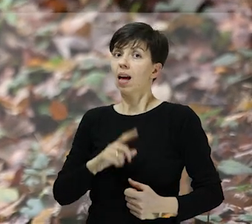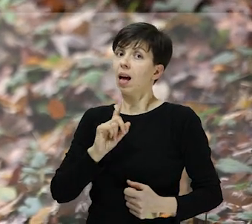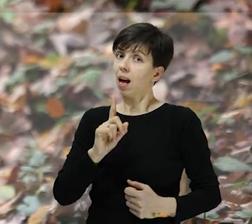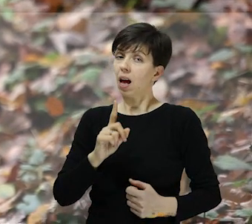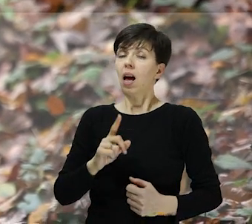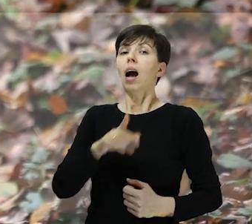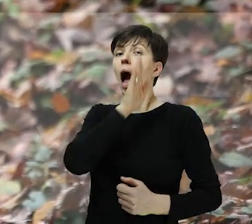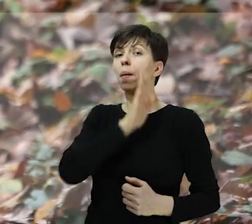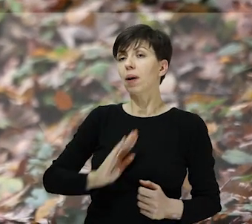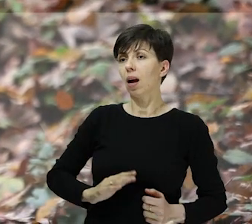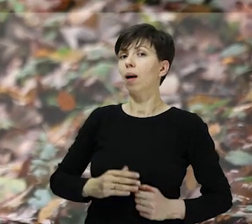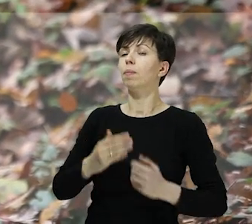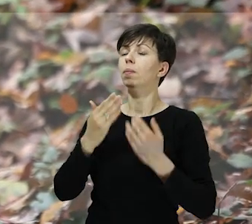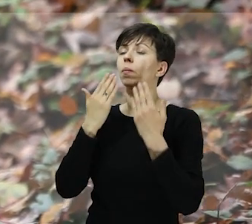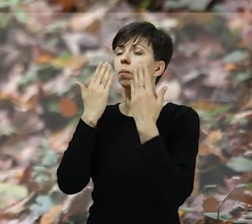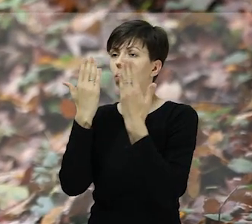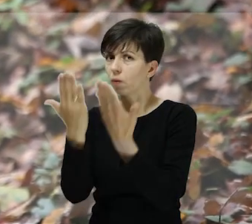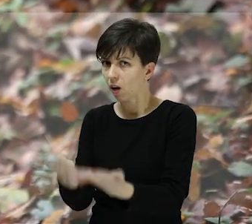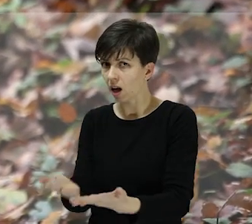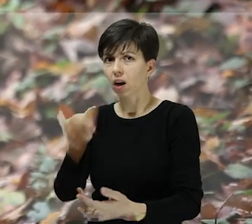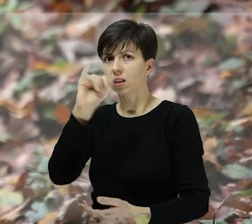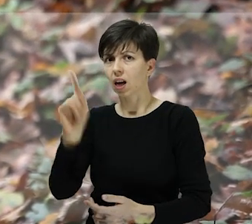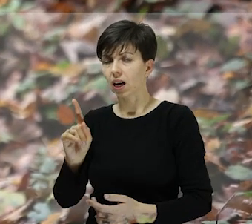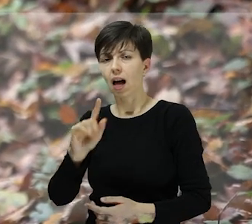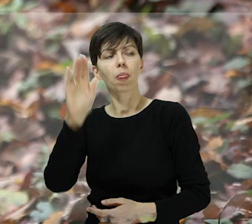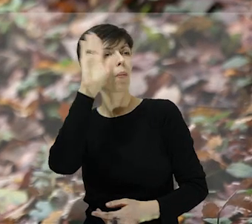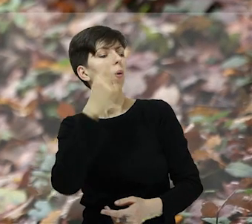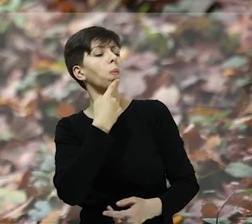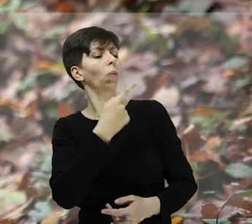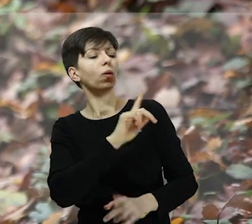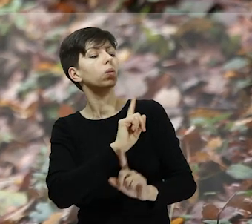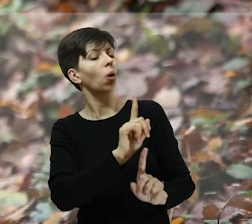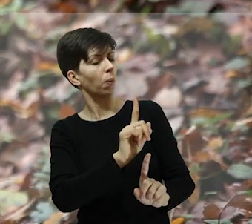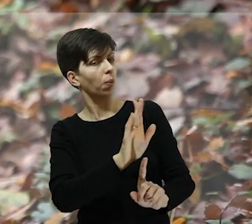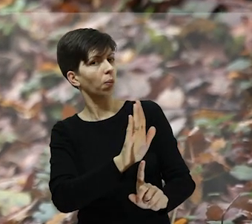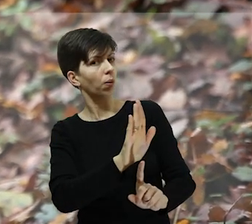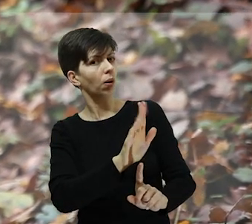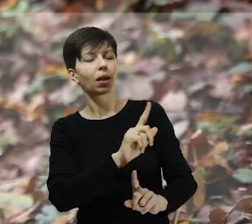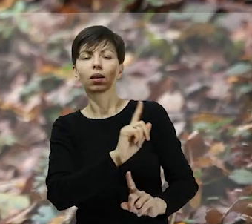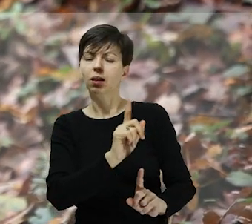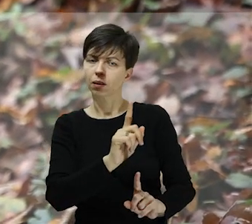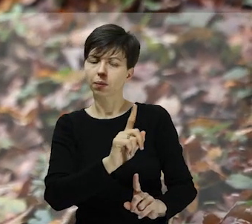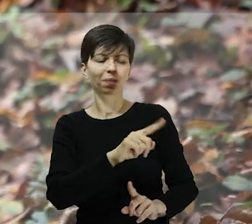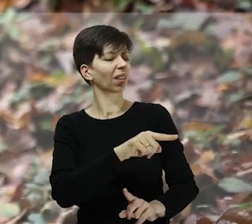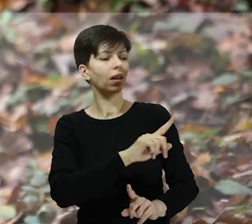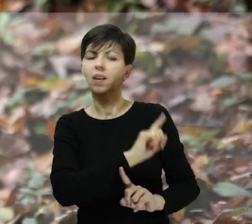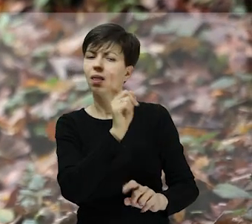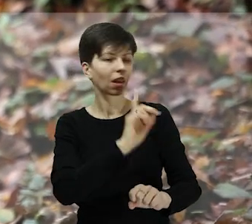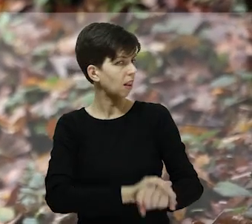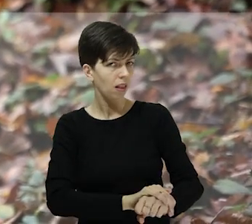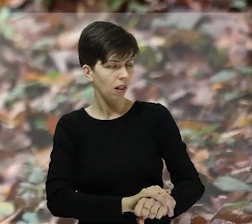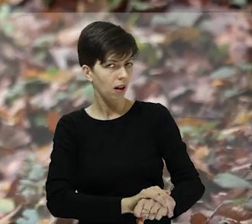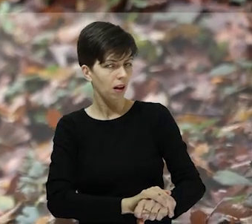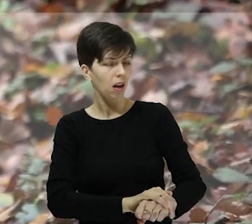Kiedy składa w ofierze swojego syna, Bóg zatrzymuje jego rękę i mówi mu: Abrahamie, nie. Nie ty będziesz decydował o jego